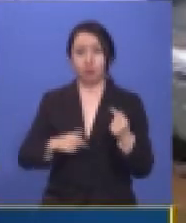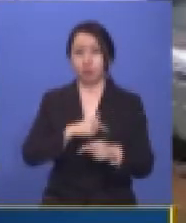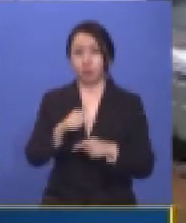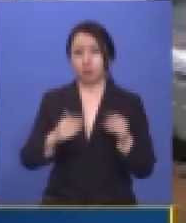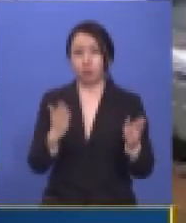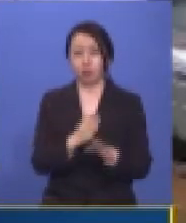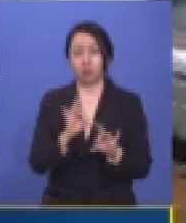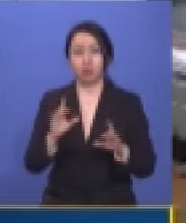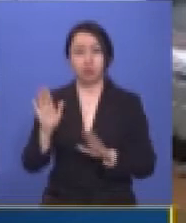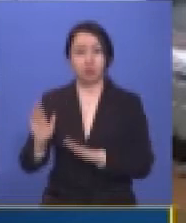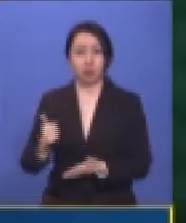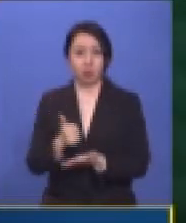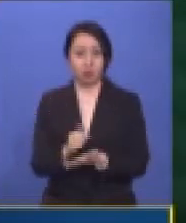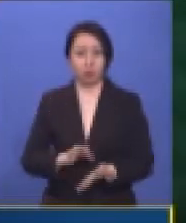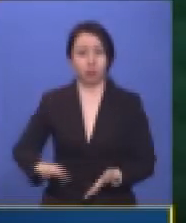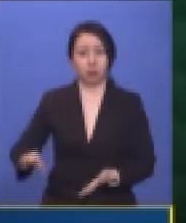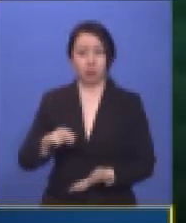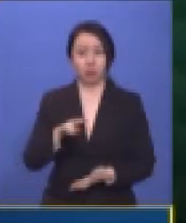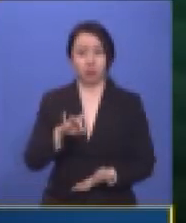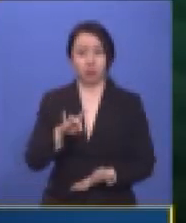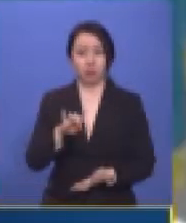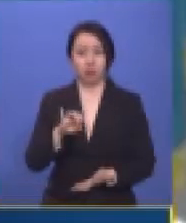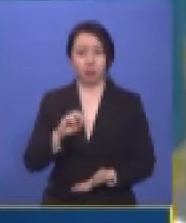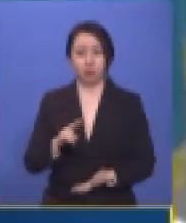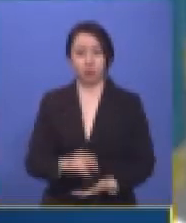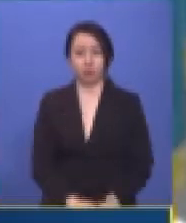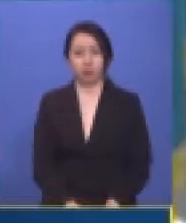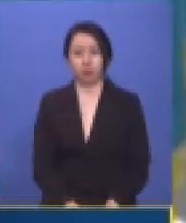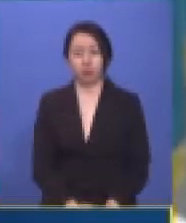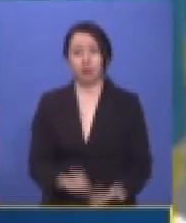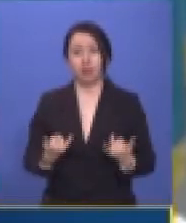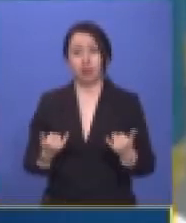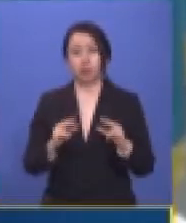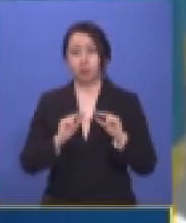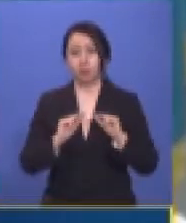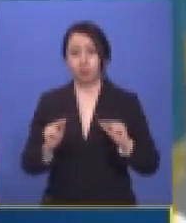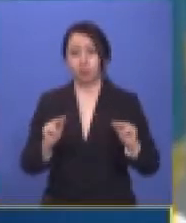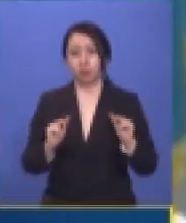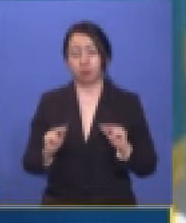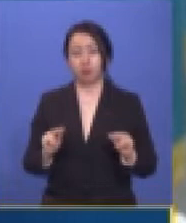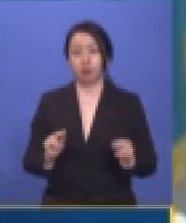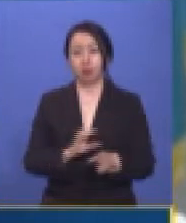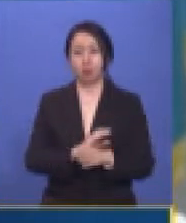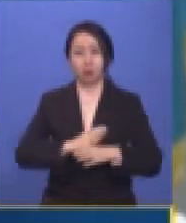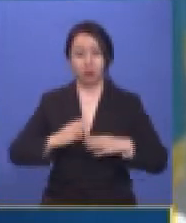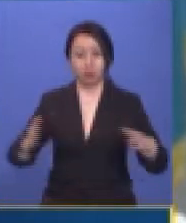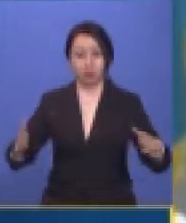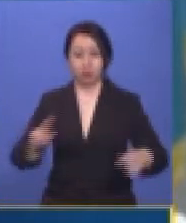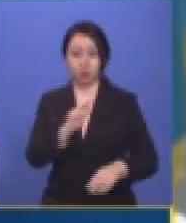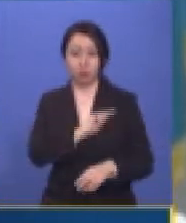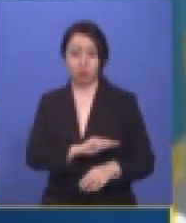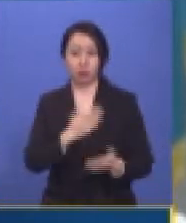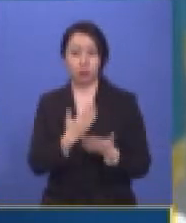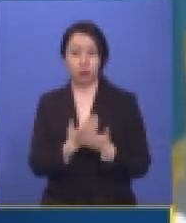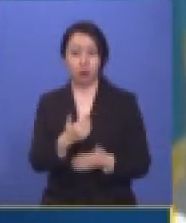бизнес-климата, рассказал заместитель акима области Даурен Шандарбек. Для их прозрачности и оптимизации проводится большая работа. К примеру,